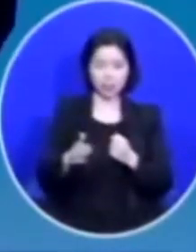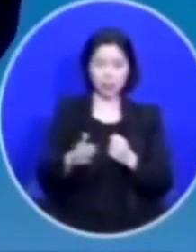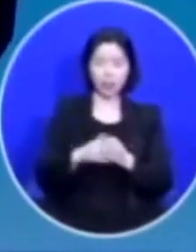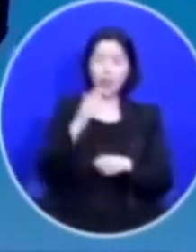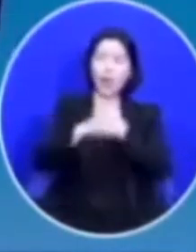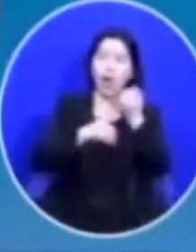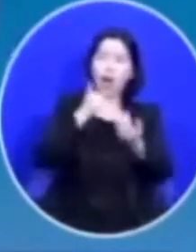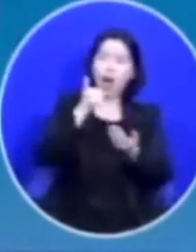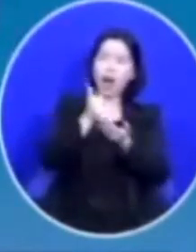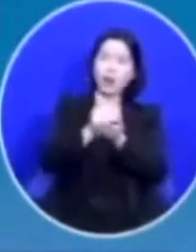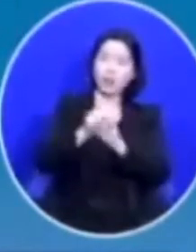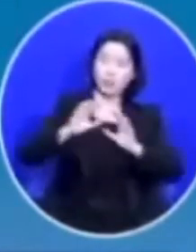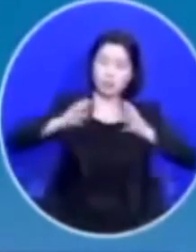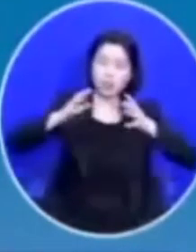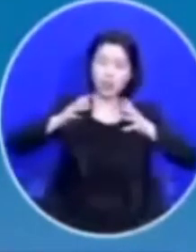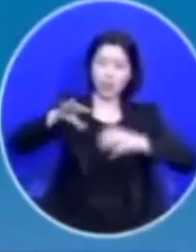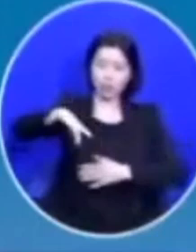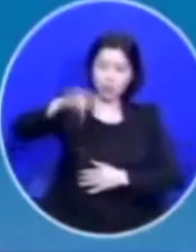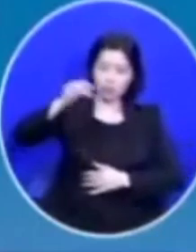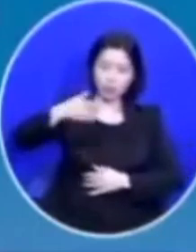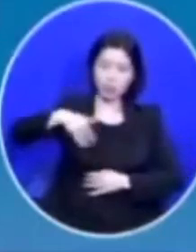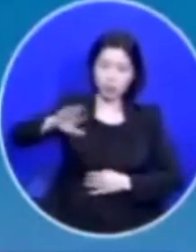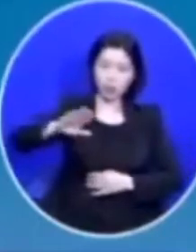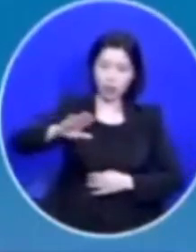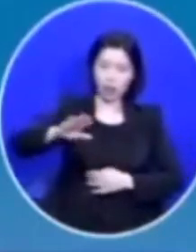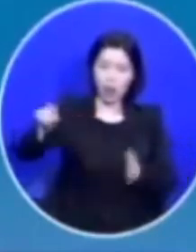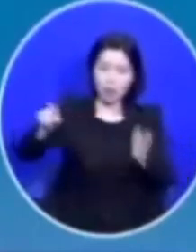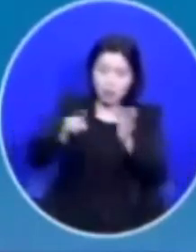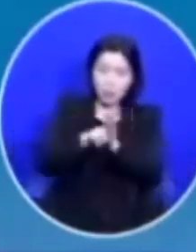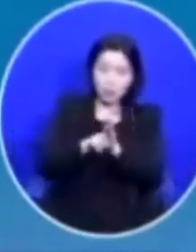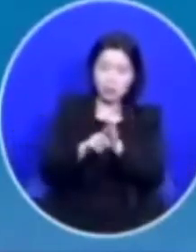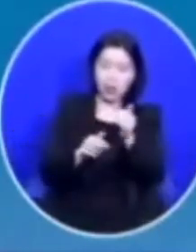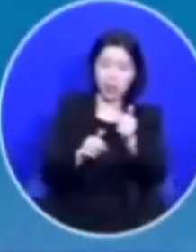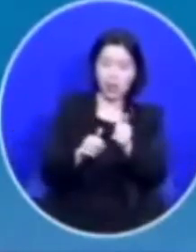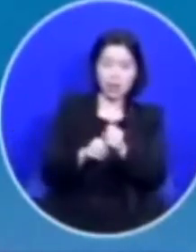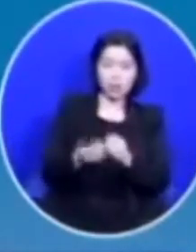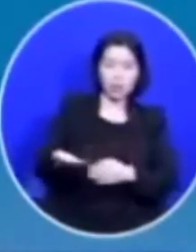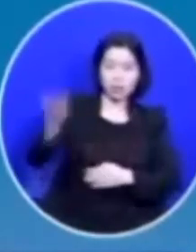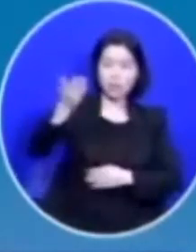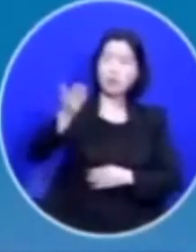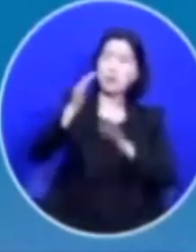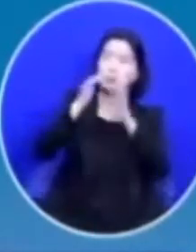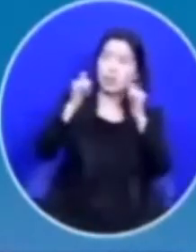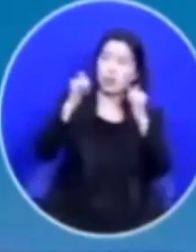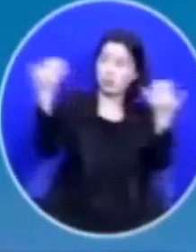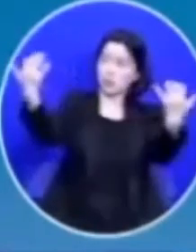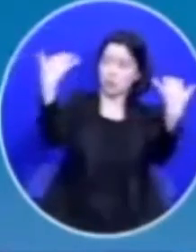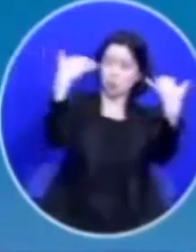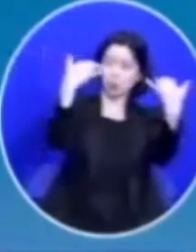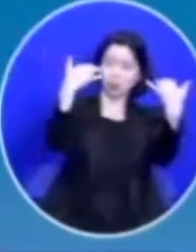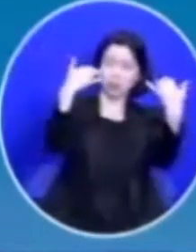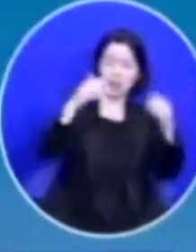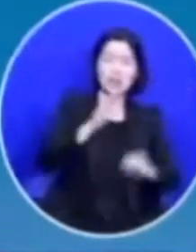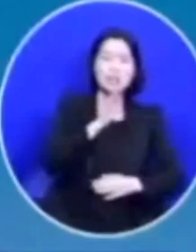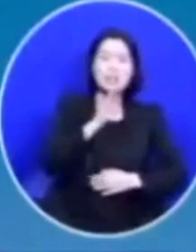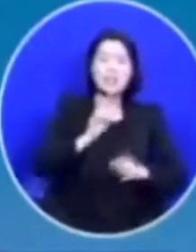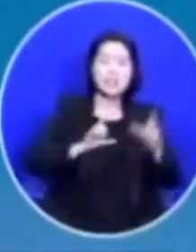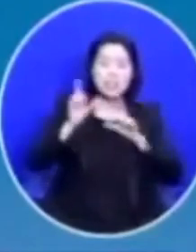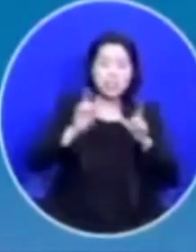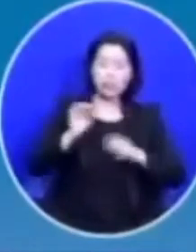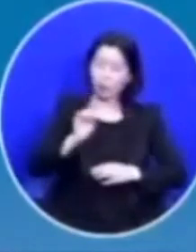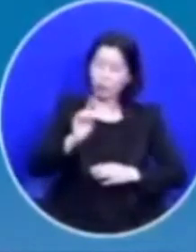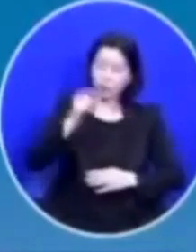하나님 나라의 먼저 간소 많은 믿음의 선배들이 우리를 지켜보고 있다 그게 실제로 도대체 어떤 느낌인지 에